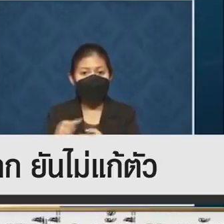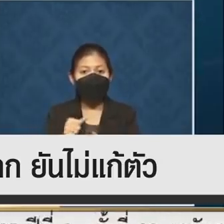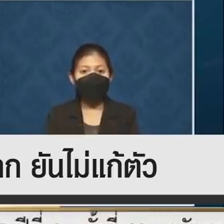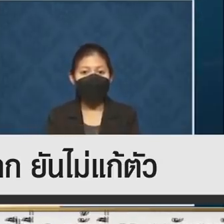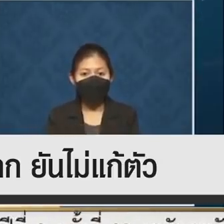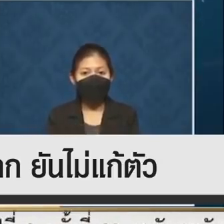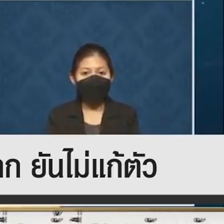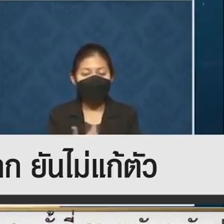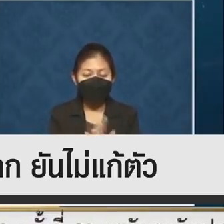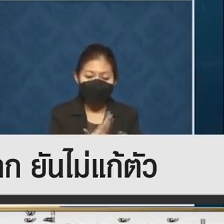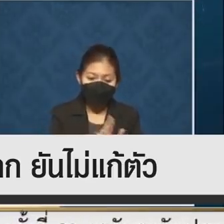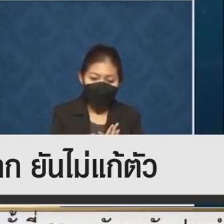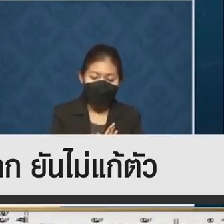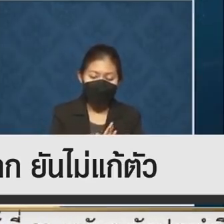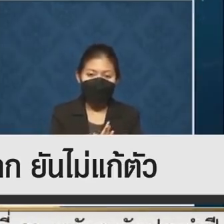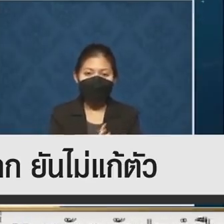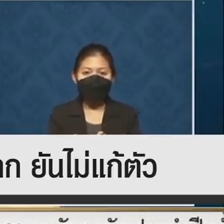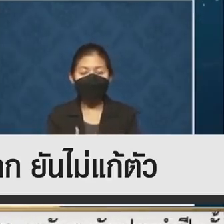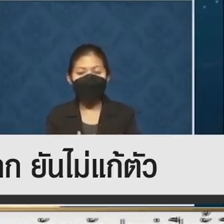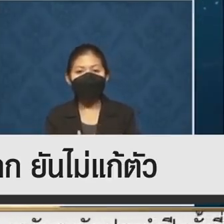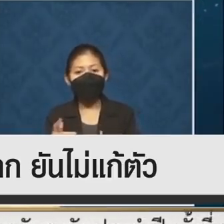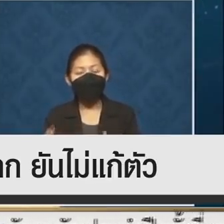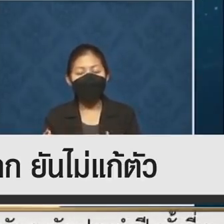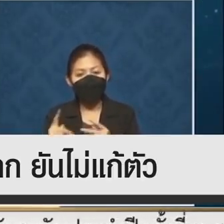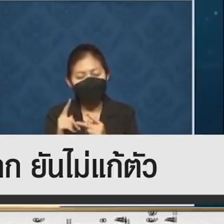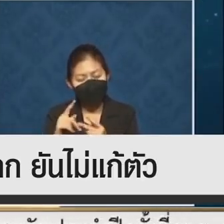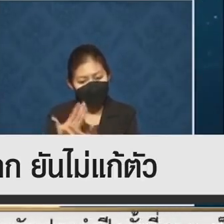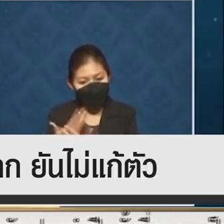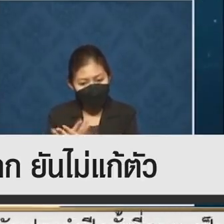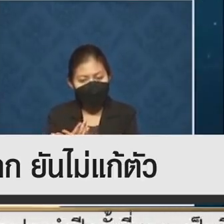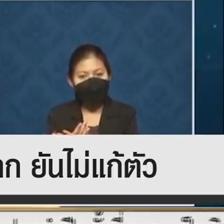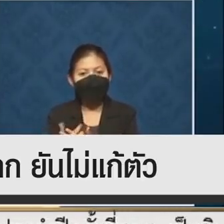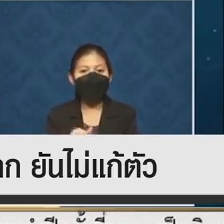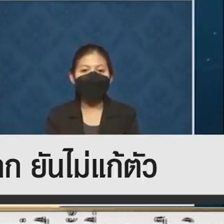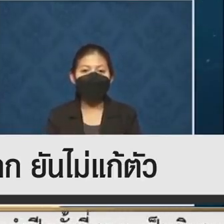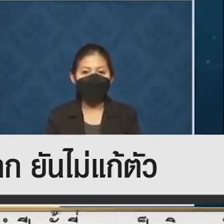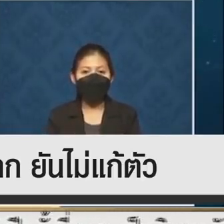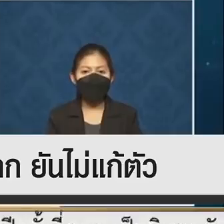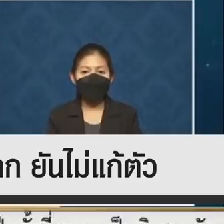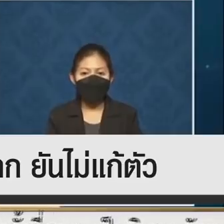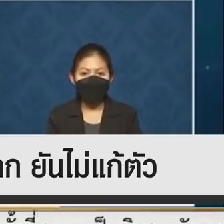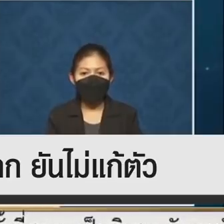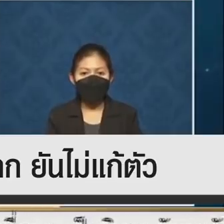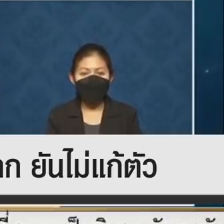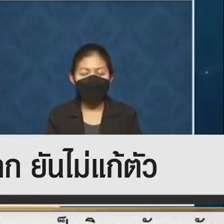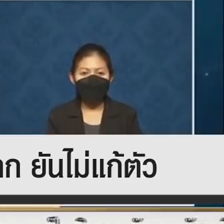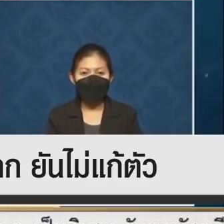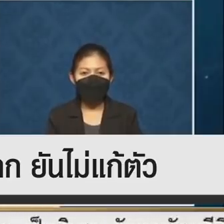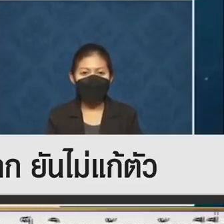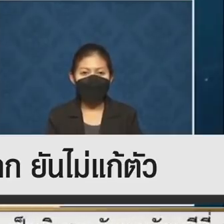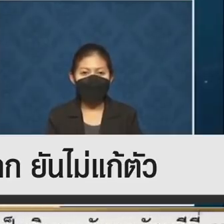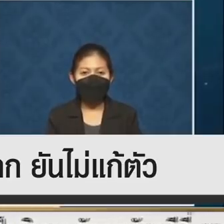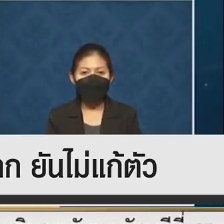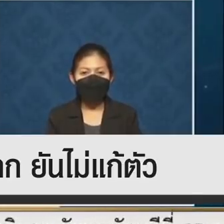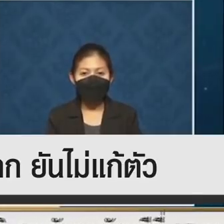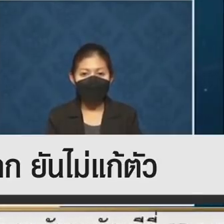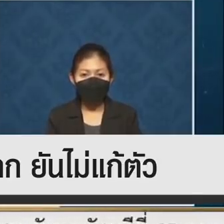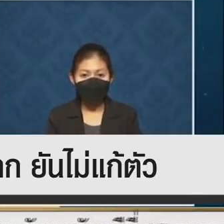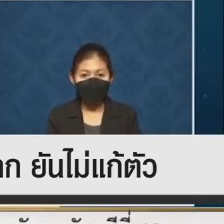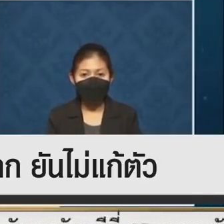นพูดของนายกในสภาครั้งนี้ท่านผู้ชมก็ถ้าได้ดูเนี่ยก็จะเห็นว่าเขาจะมีกราฟเห็นไหมมีทั้งกราฟมีทั้